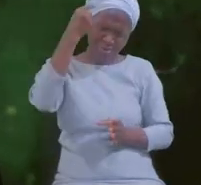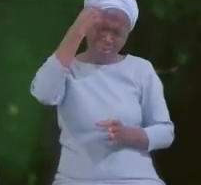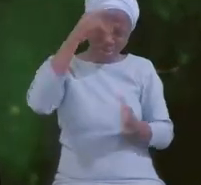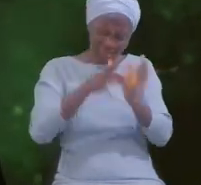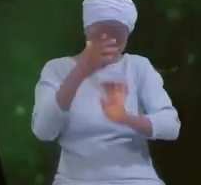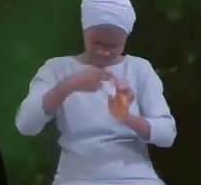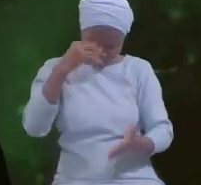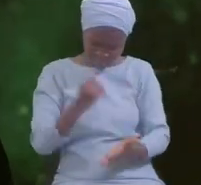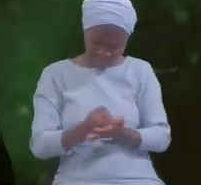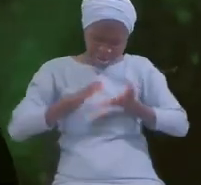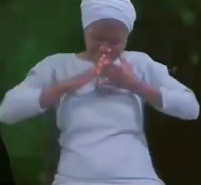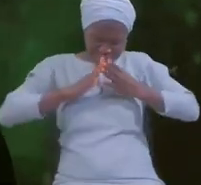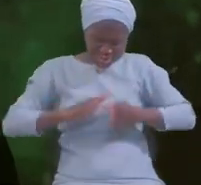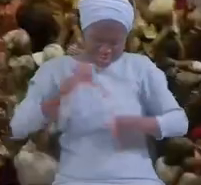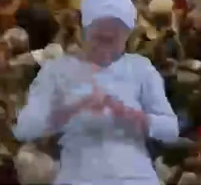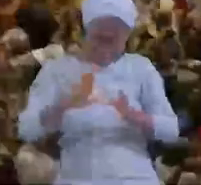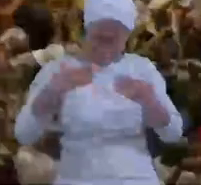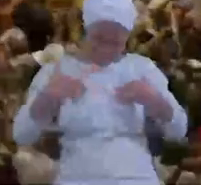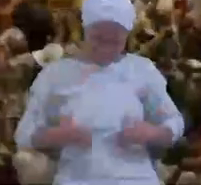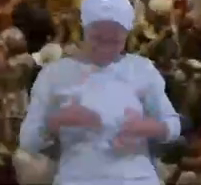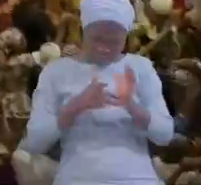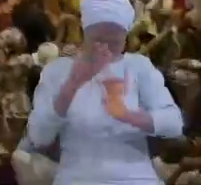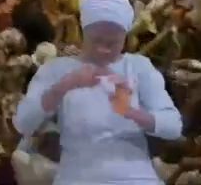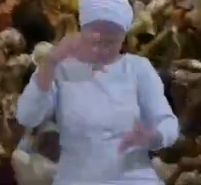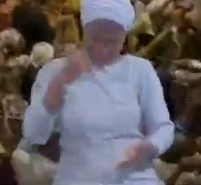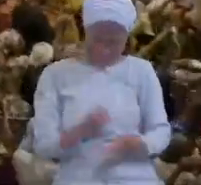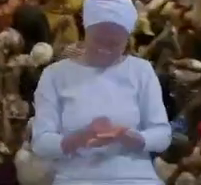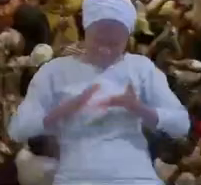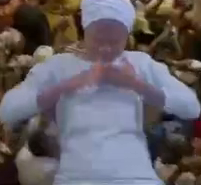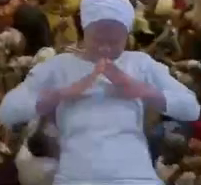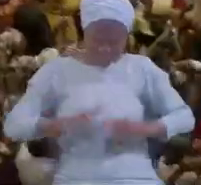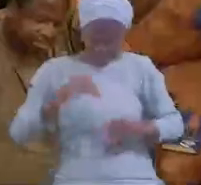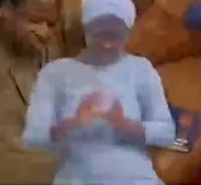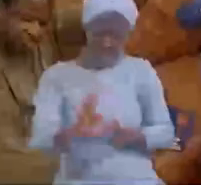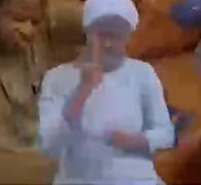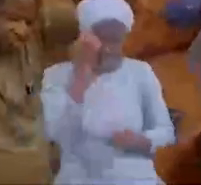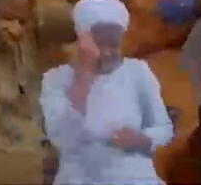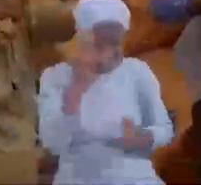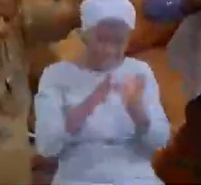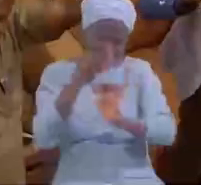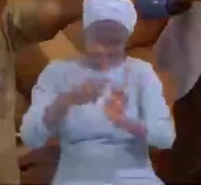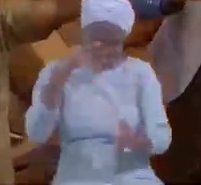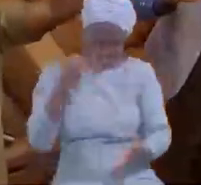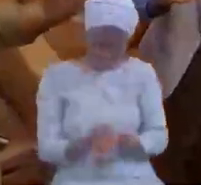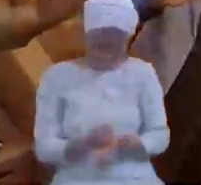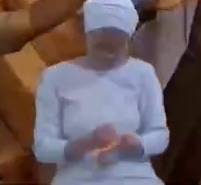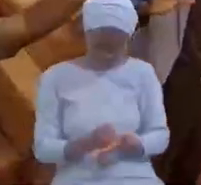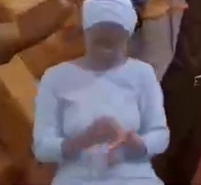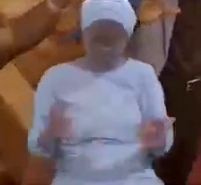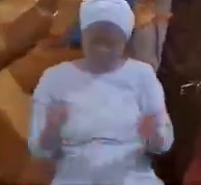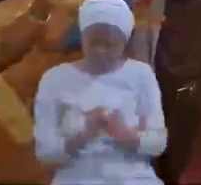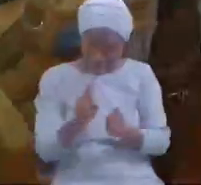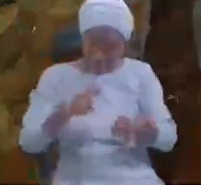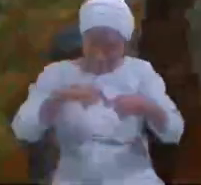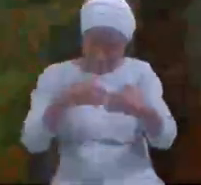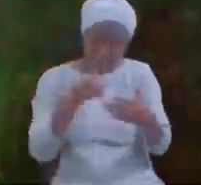dans votre organisme, la paix dans vos pensées. Et comme vous rentrez chez vous,